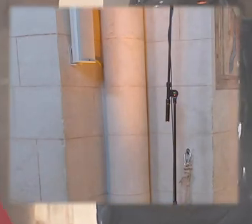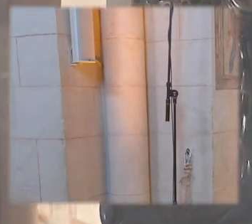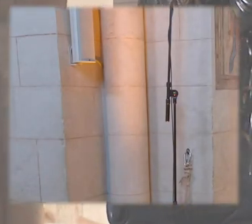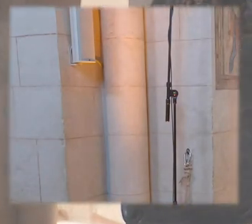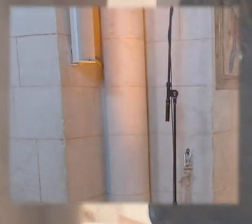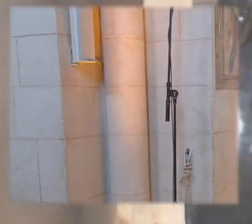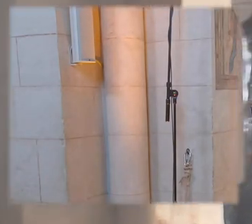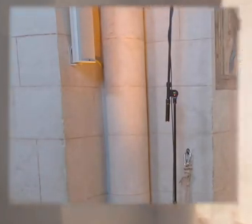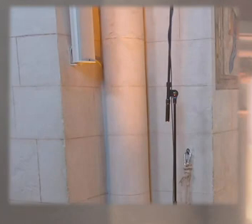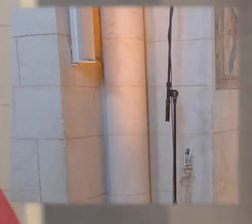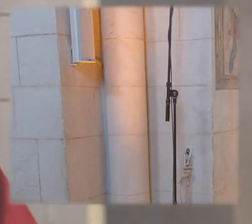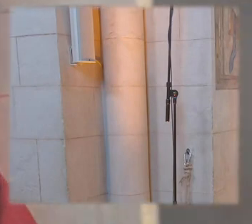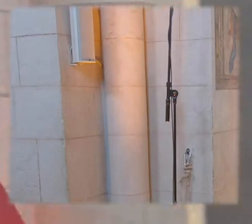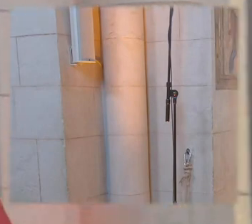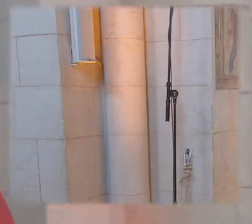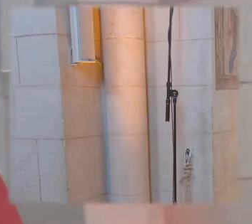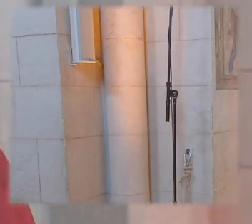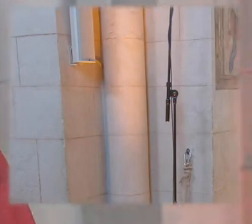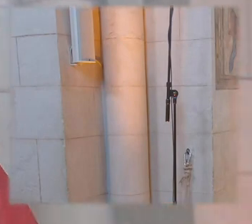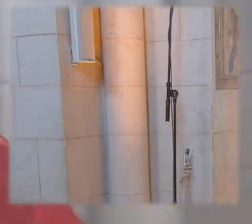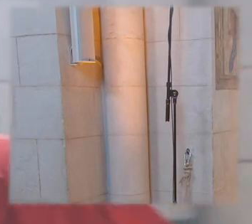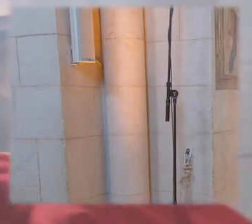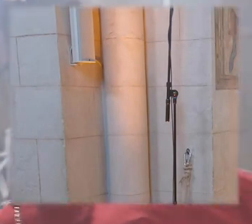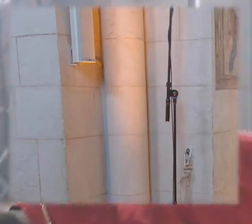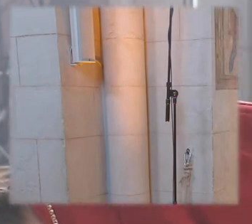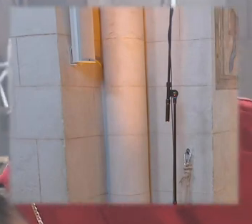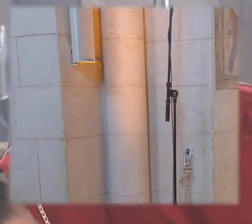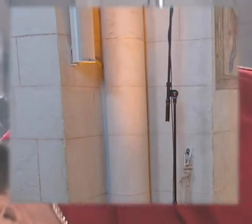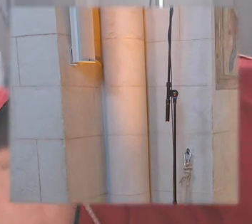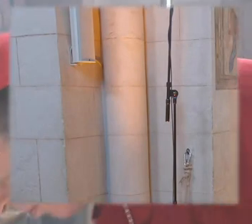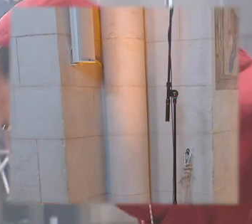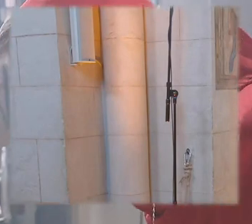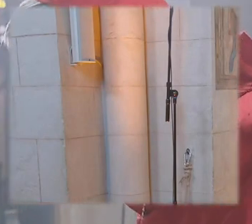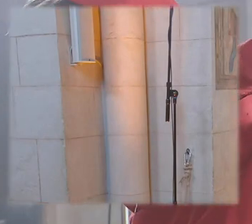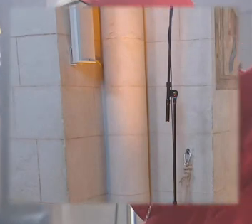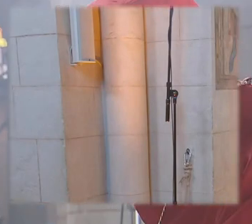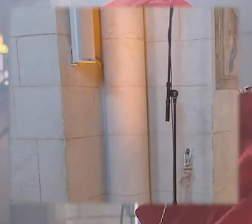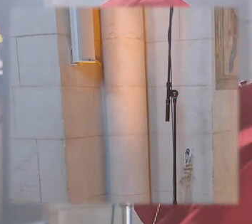Umfeld des Tags der Kreuzerhöhung am 14. September.